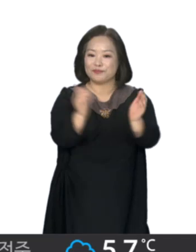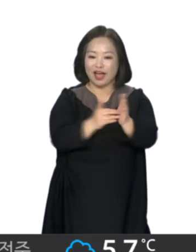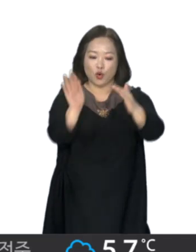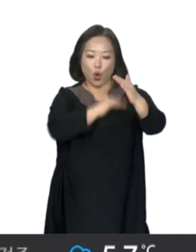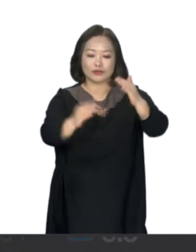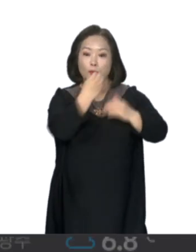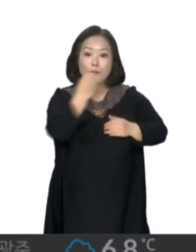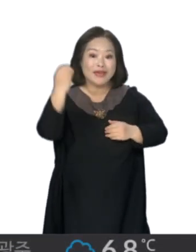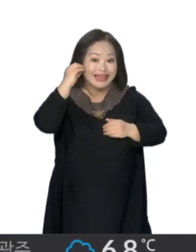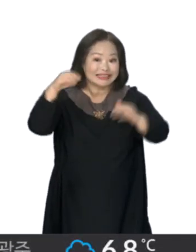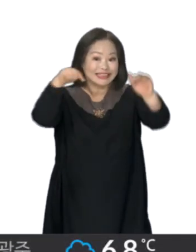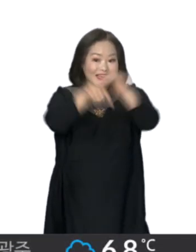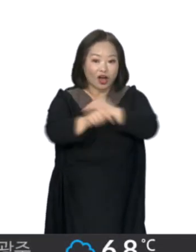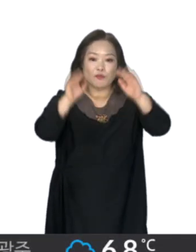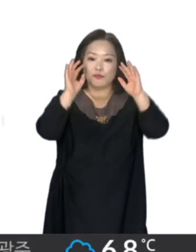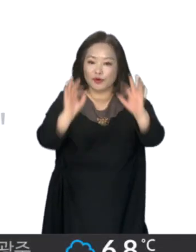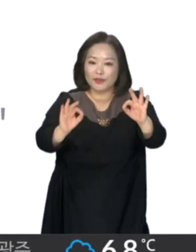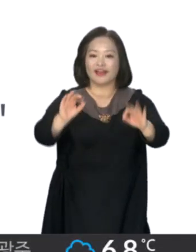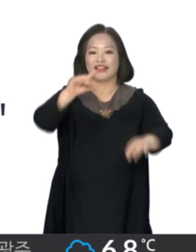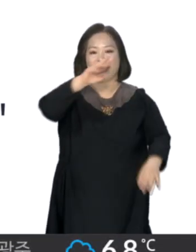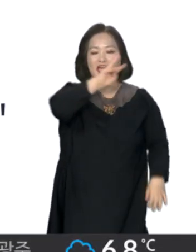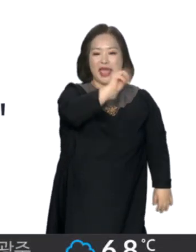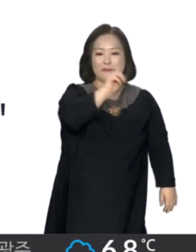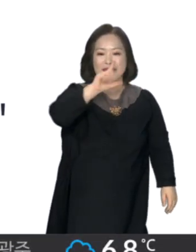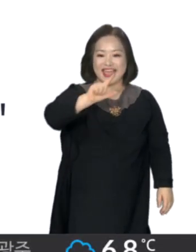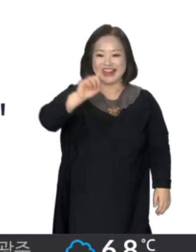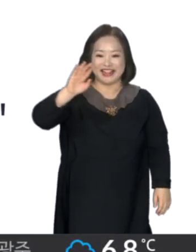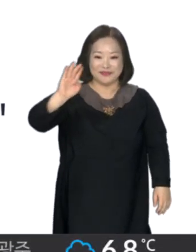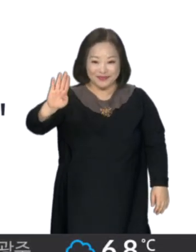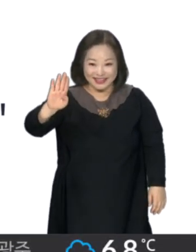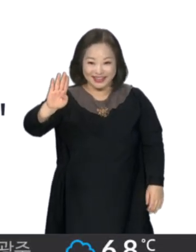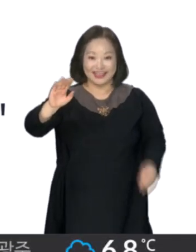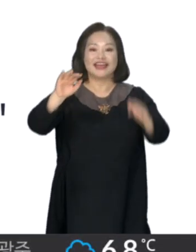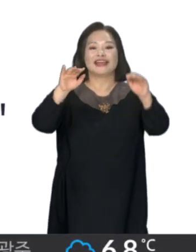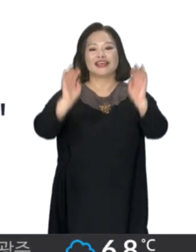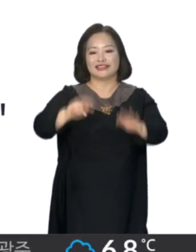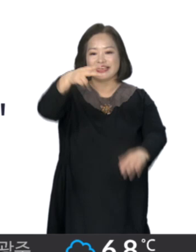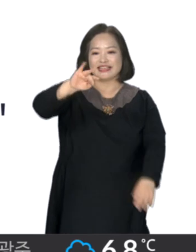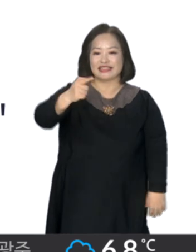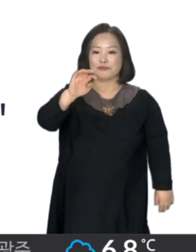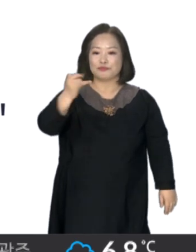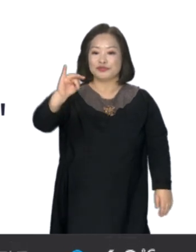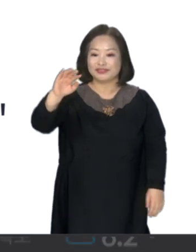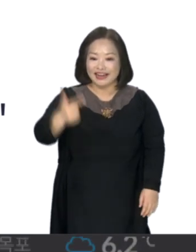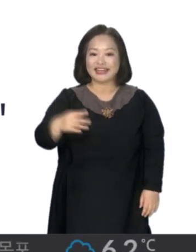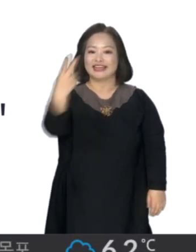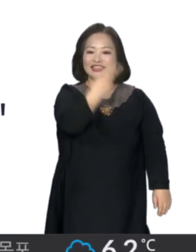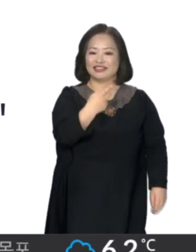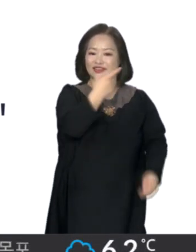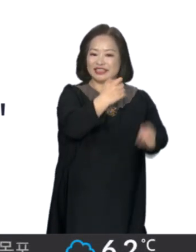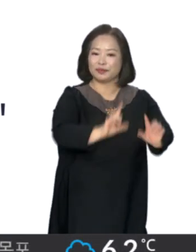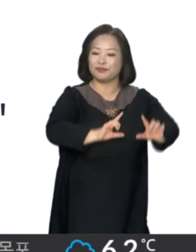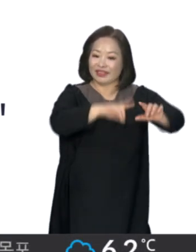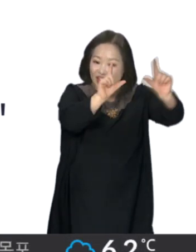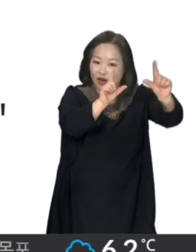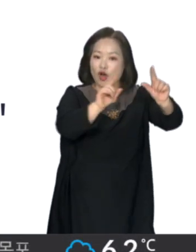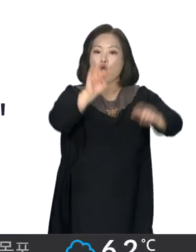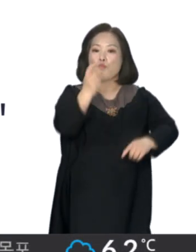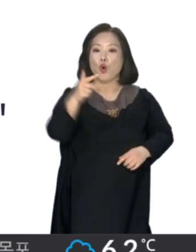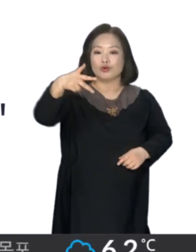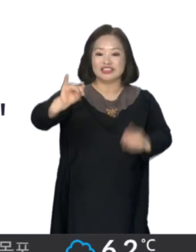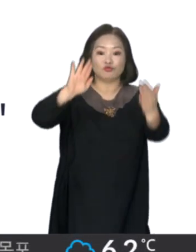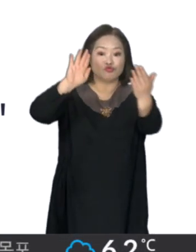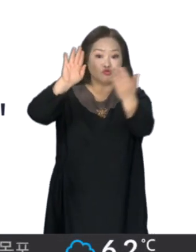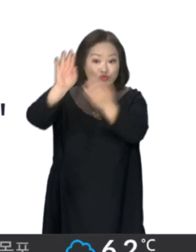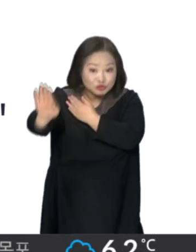공식 홈페이지 MLB.com은 각 팀에 대한 전망을 하며 샌프란시스코는 2010년 버스터 포지 이후